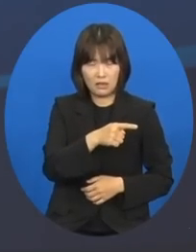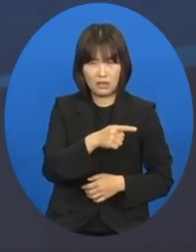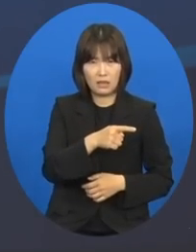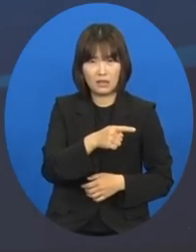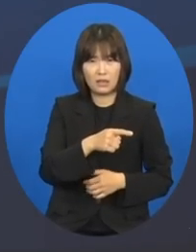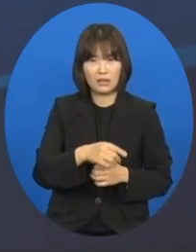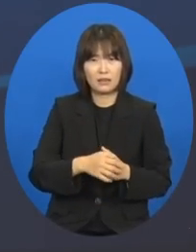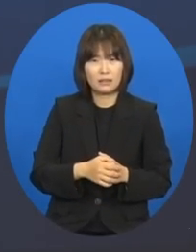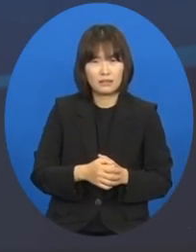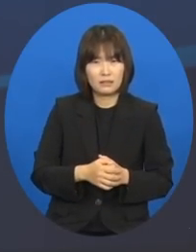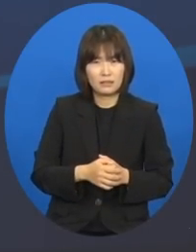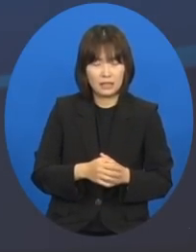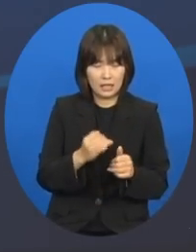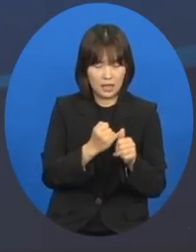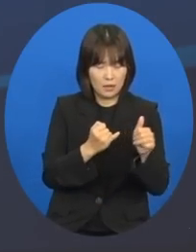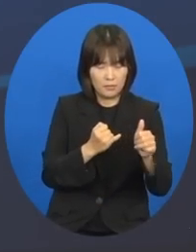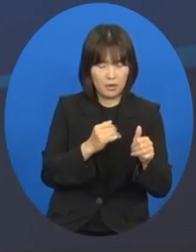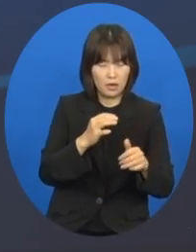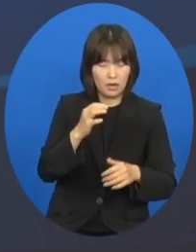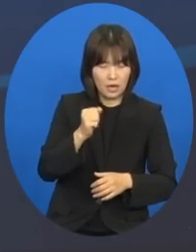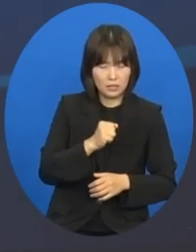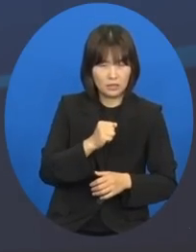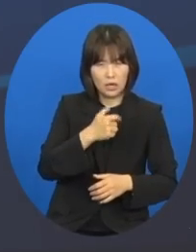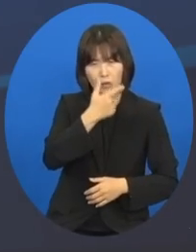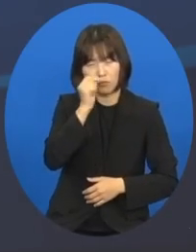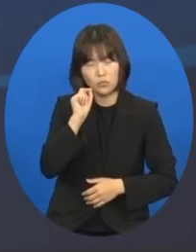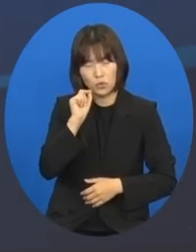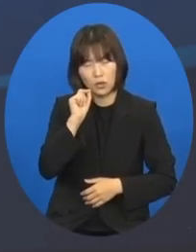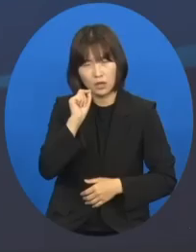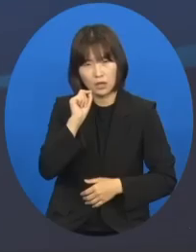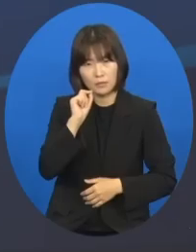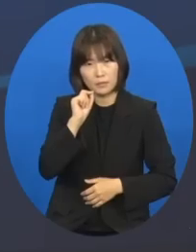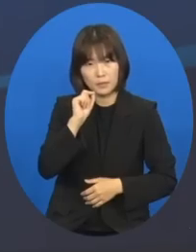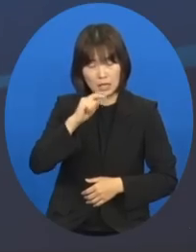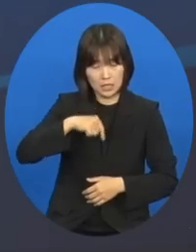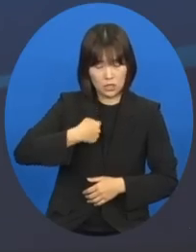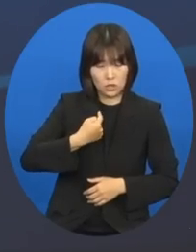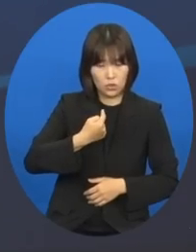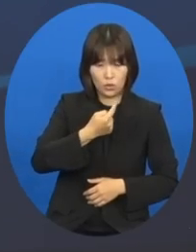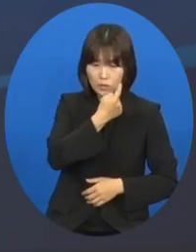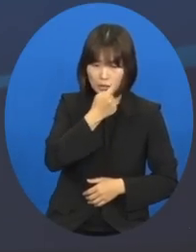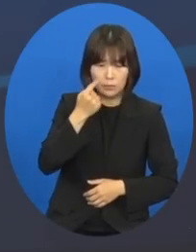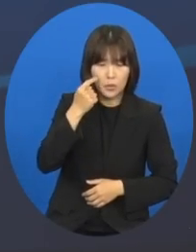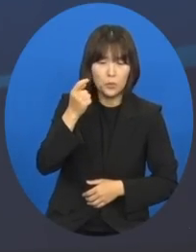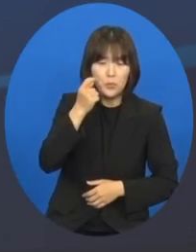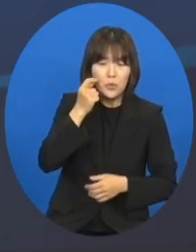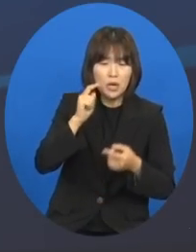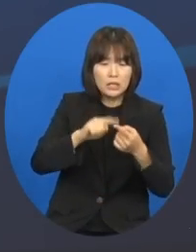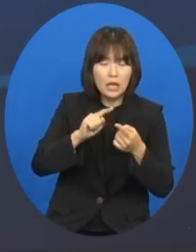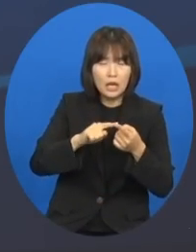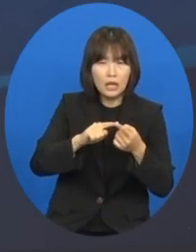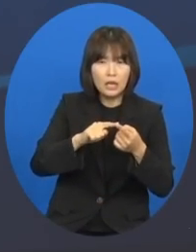가장 큰 결핍의 문제입니다 자기 증명의 문제입니다 물론 그것이 옳다는 것이 아니라 그것을